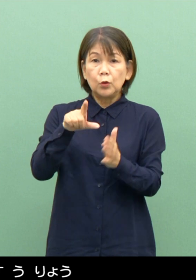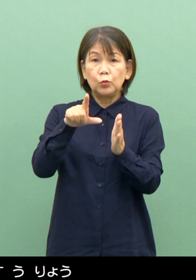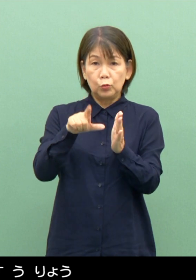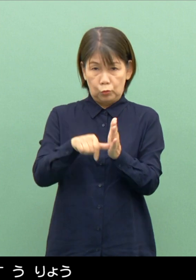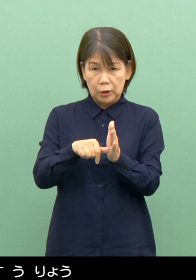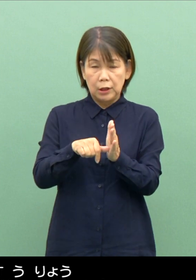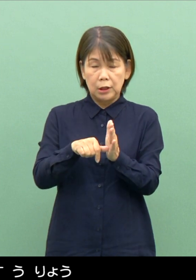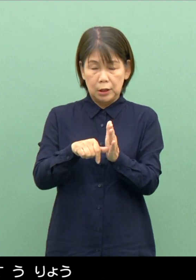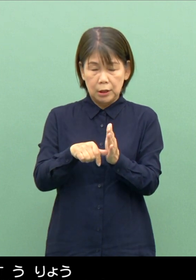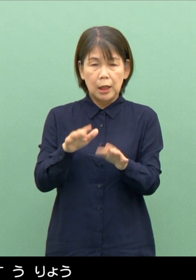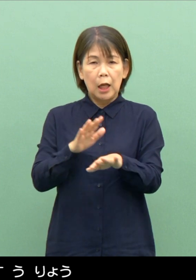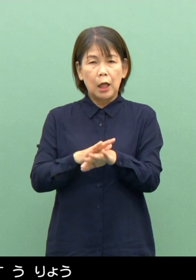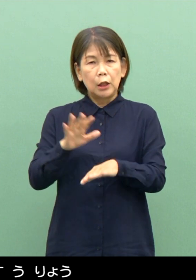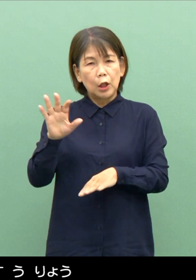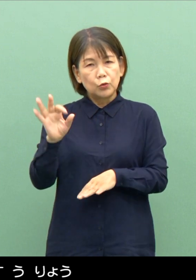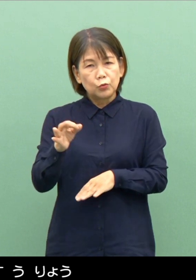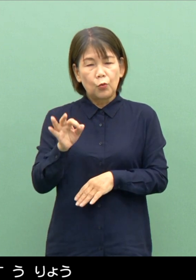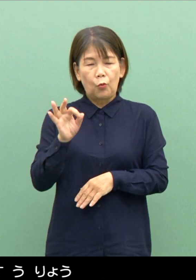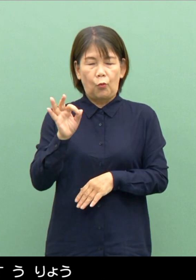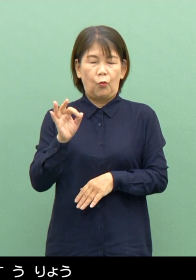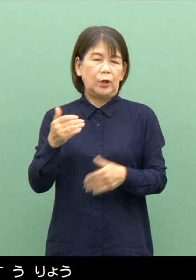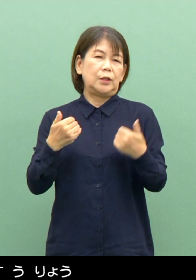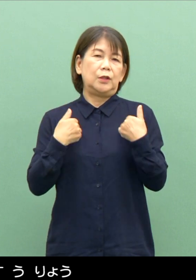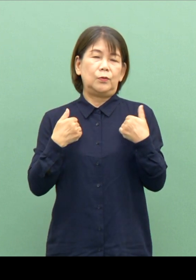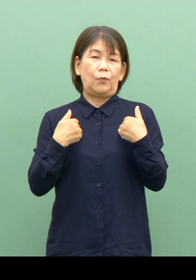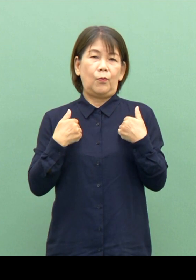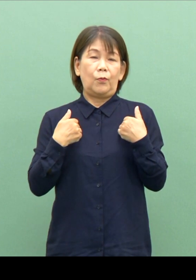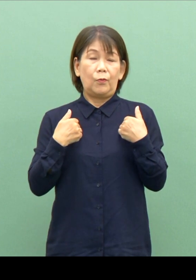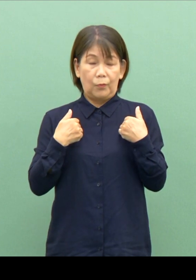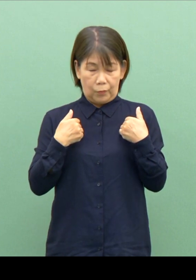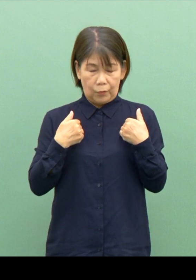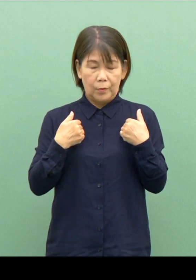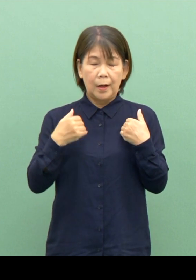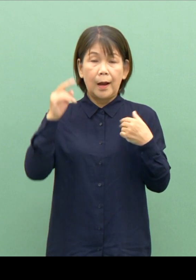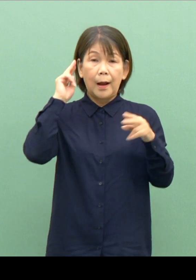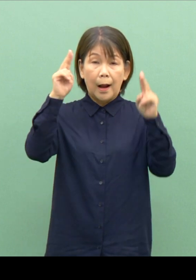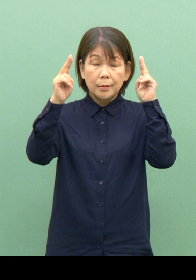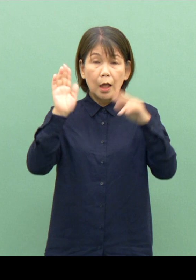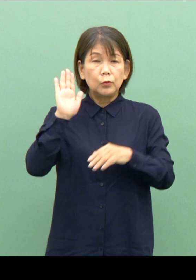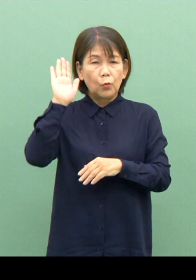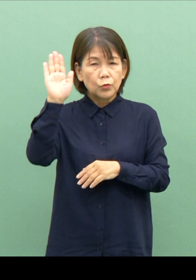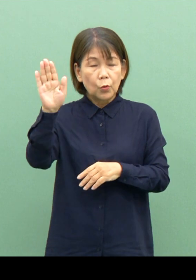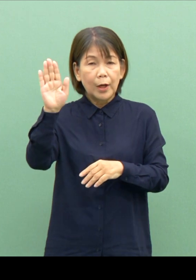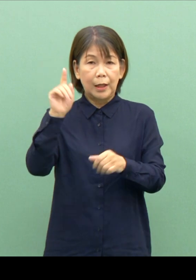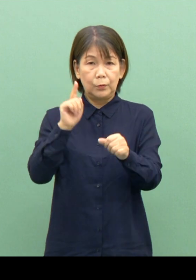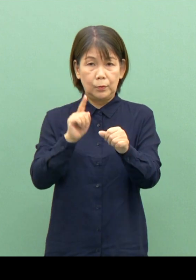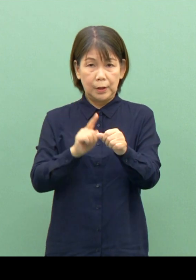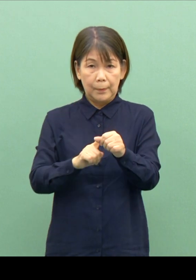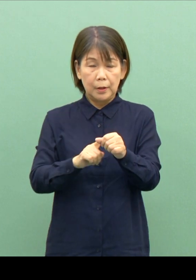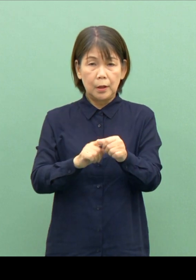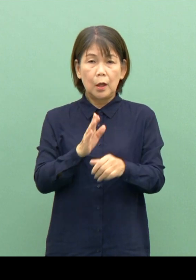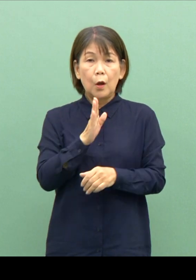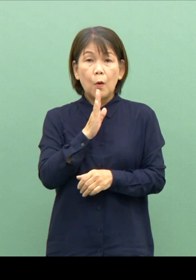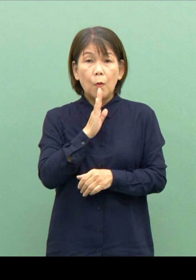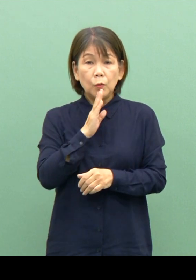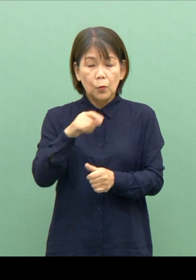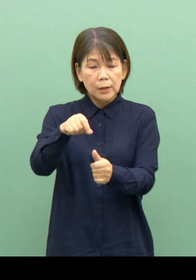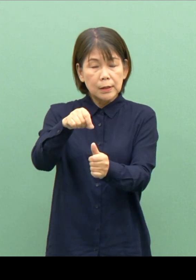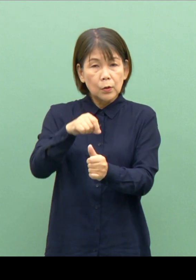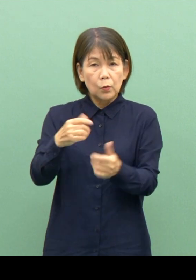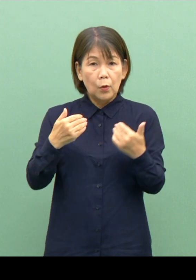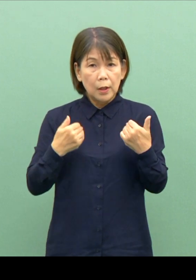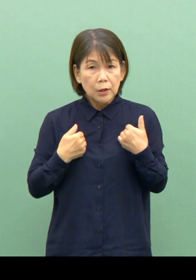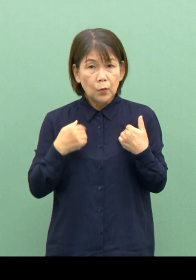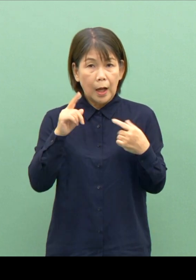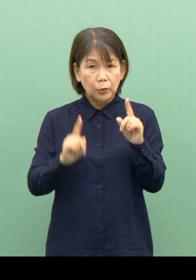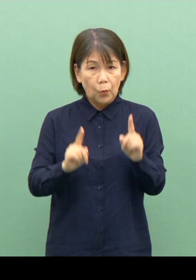の 20-35% の手数料が発生します。決して安くはないため、その企業様の将来のために本当に必要な人材かどうかを募